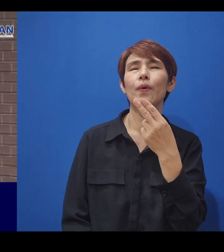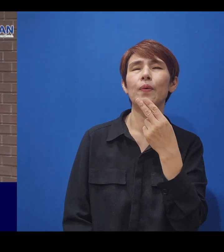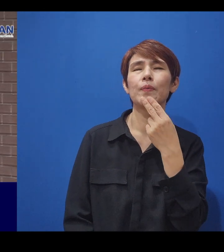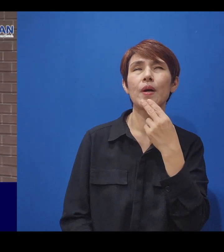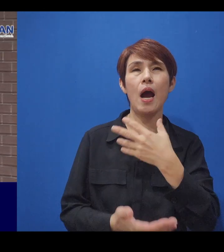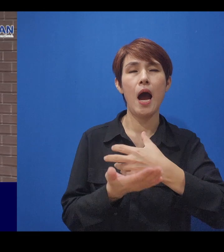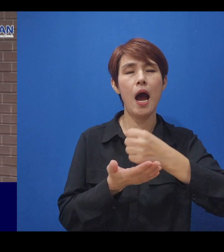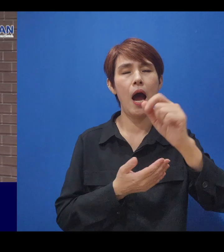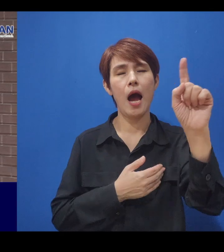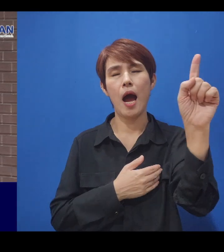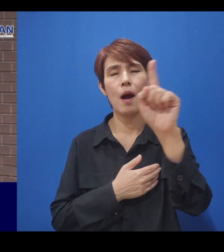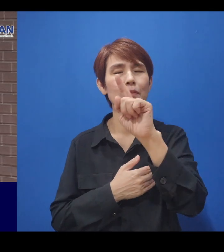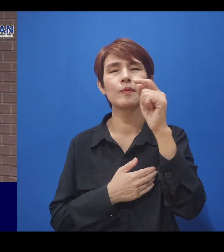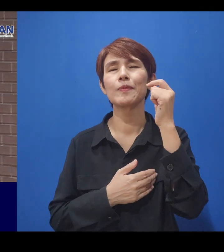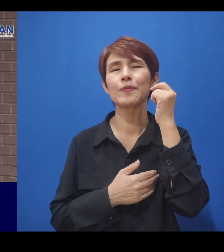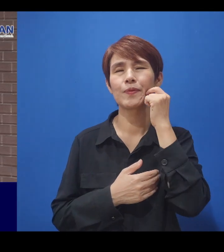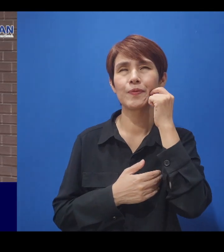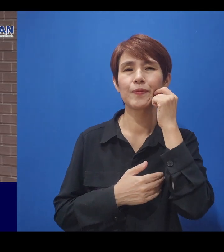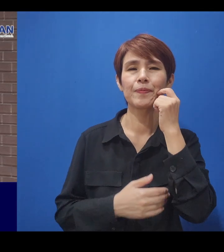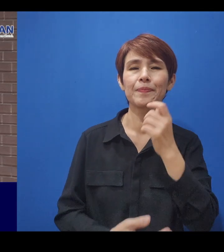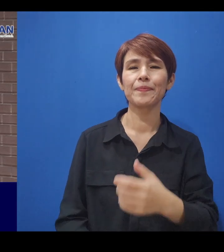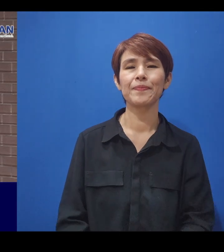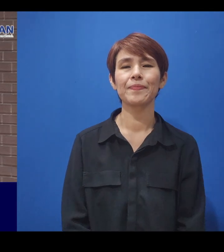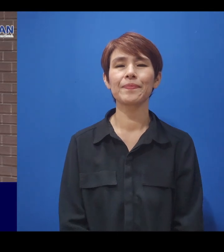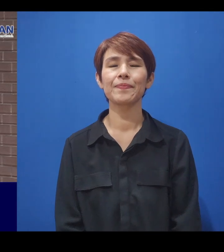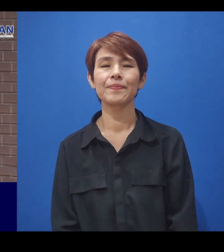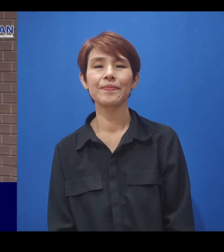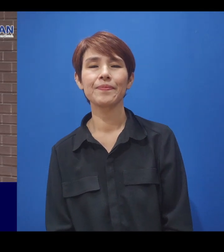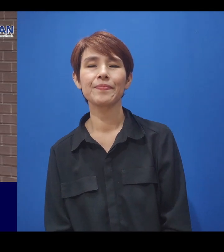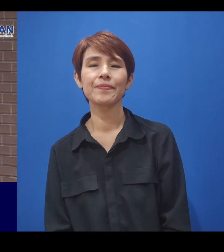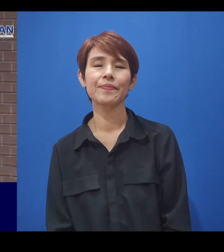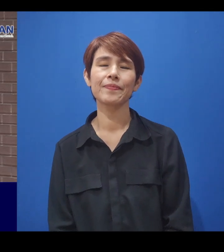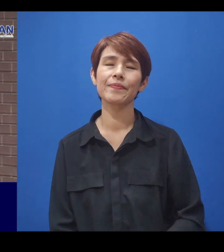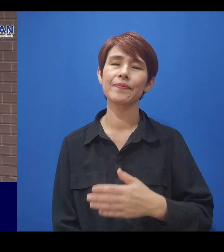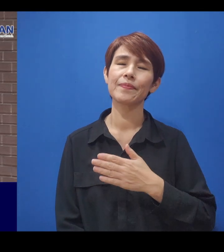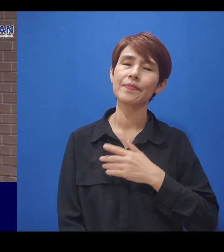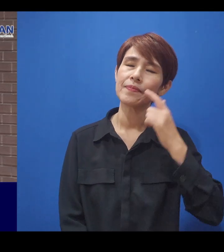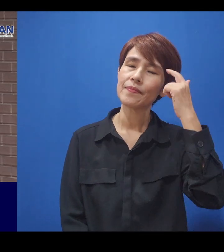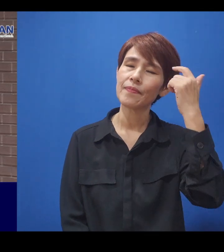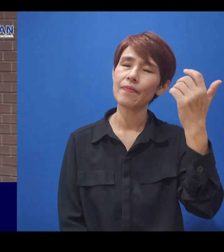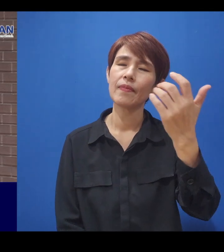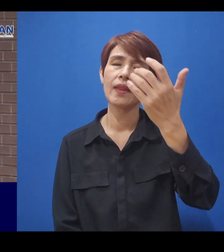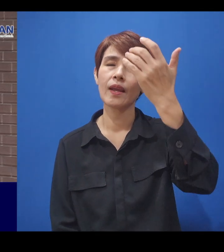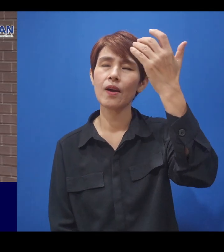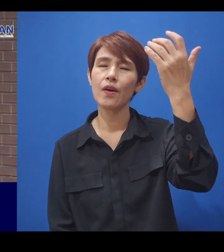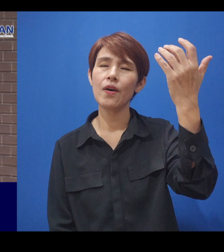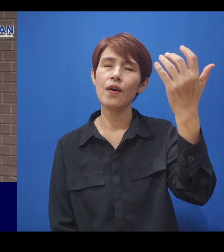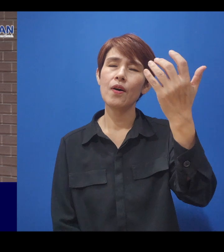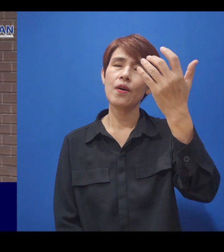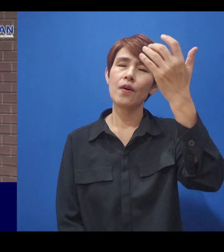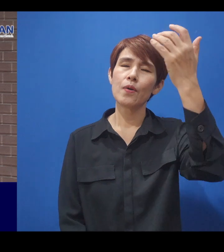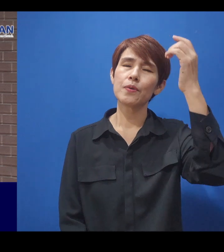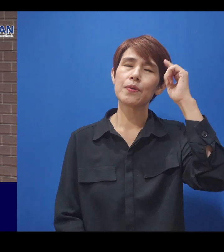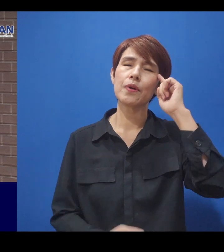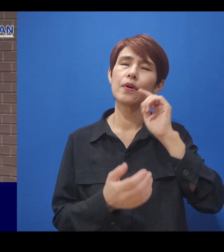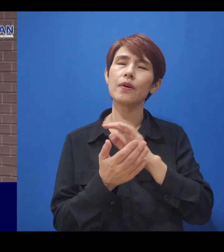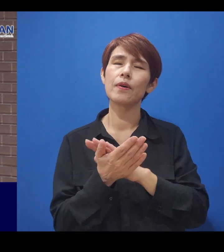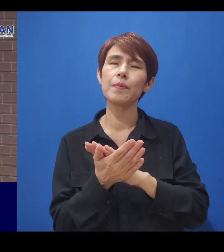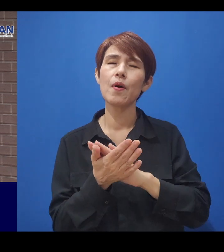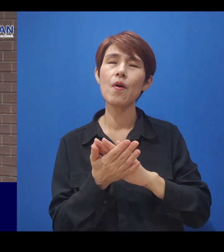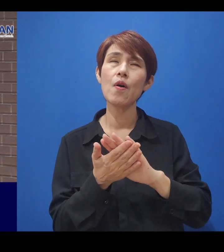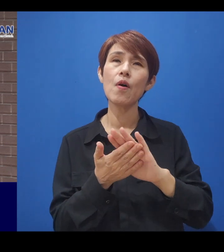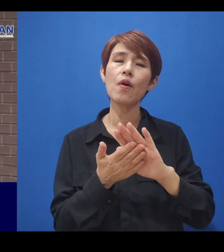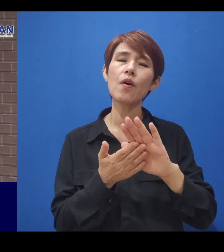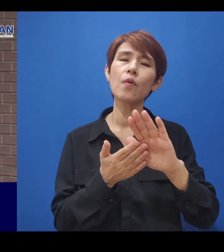아무도 없어. 아멘. 내 영혼의 평화가 넘쳐남은, 내 영혼의